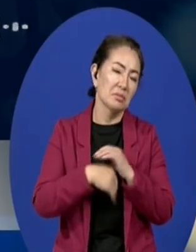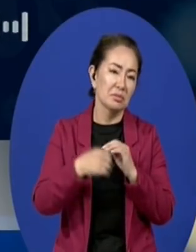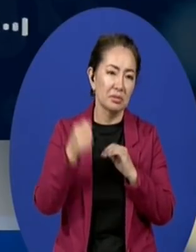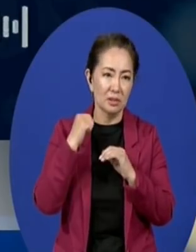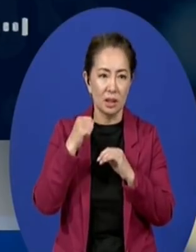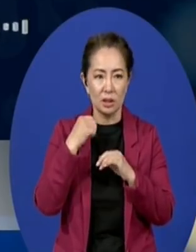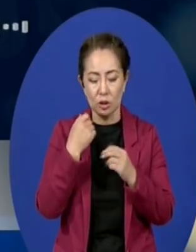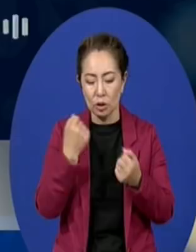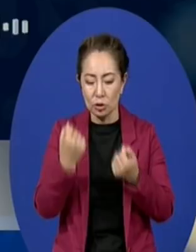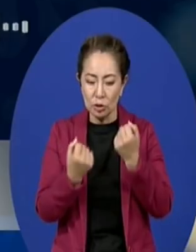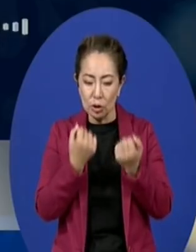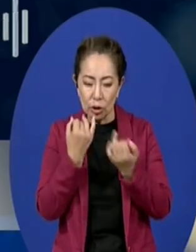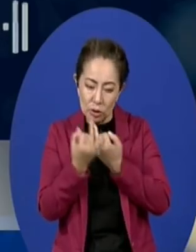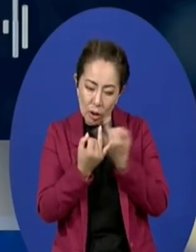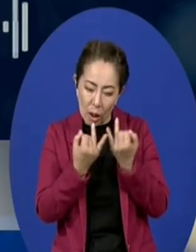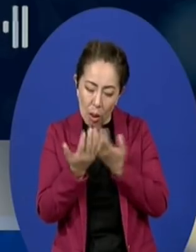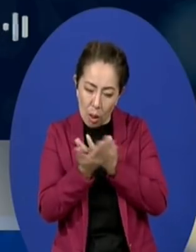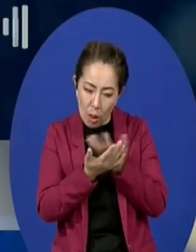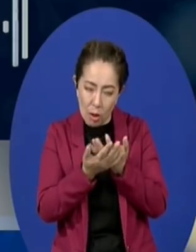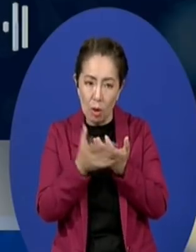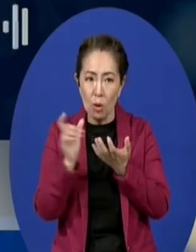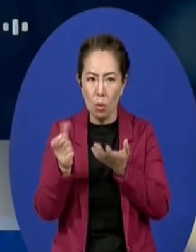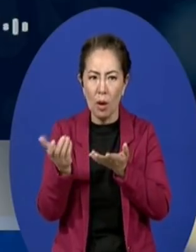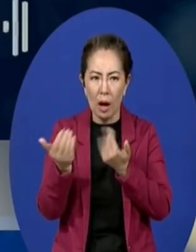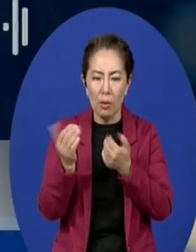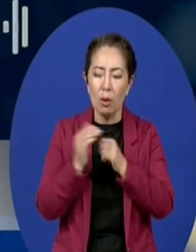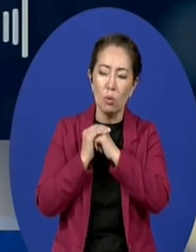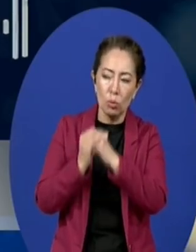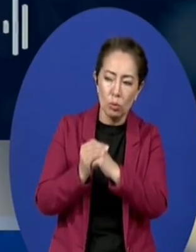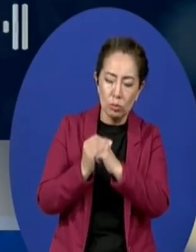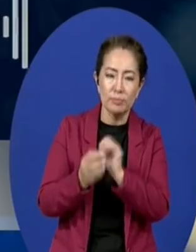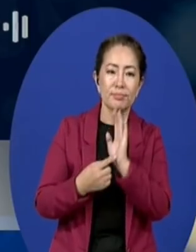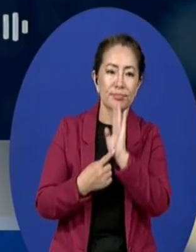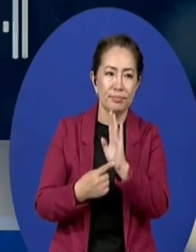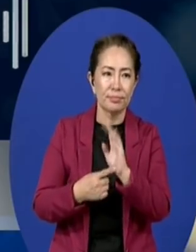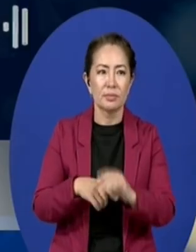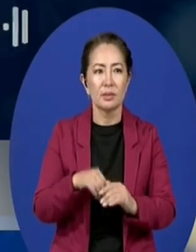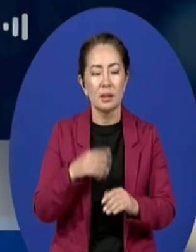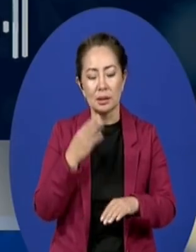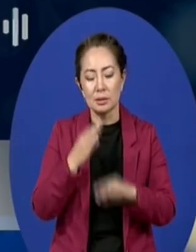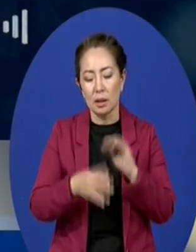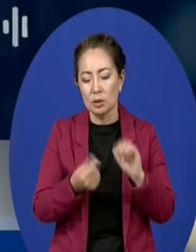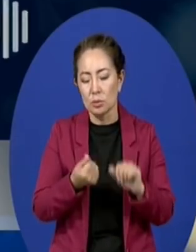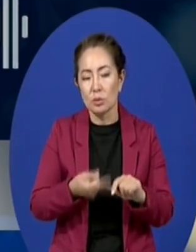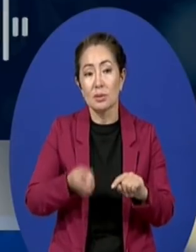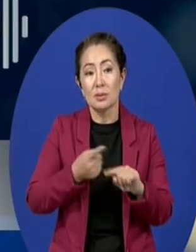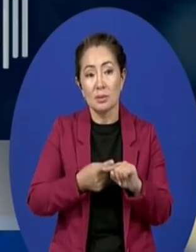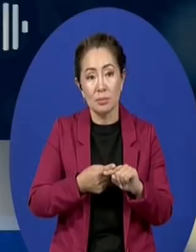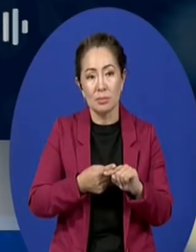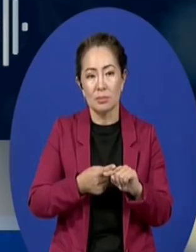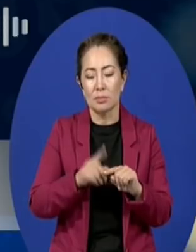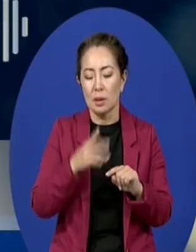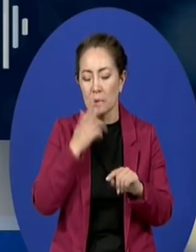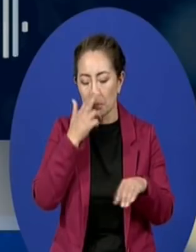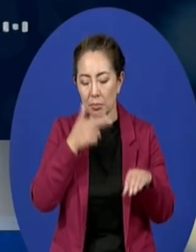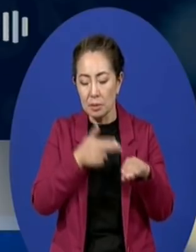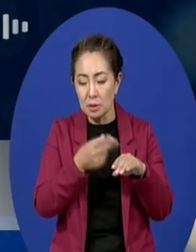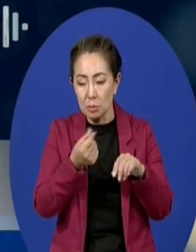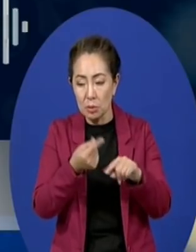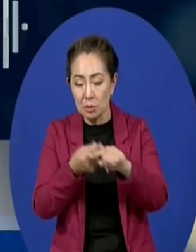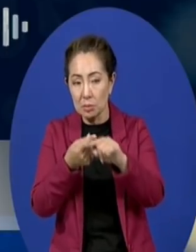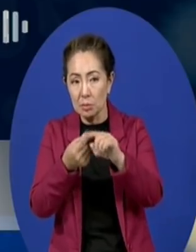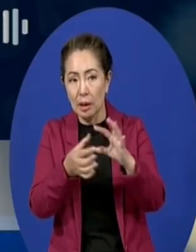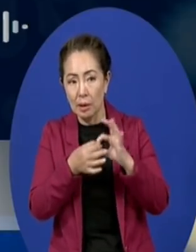гэдэг нь жолооч нартай хэлцээд хэрэглэгчдэрээ одоо бол хүндэтгээд бид нар энэ үнийн өсөлтийг бол а бензиний үнийн